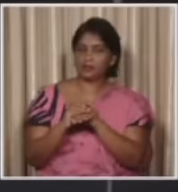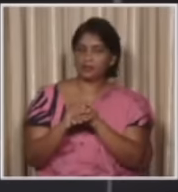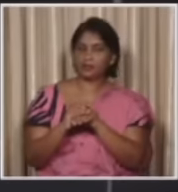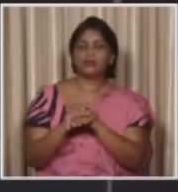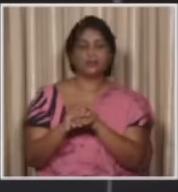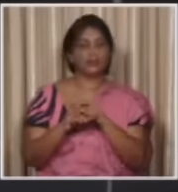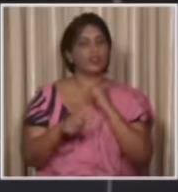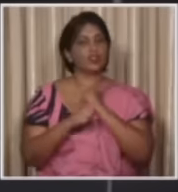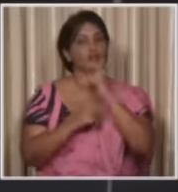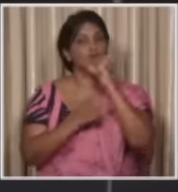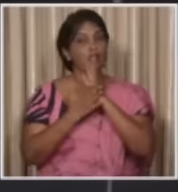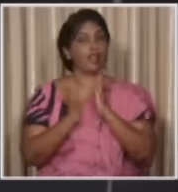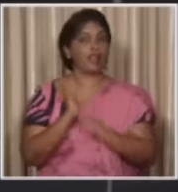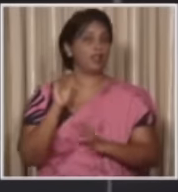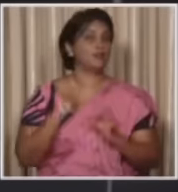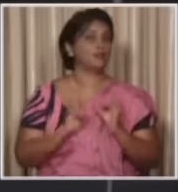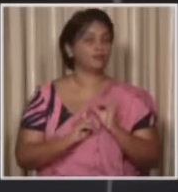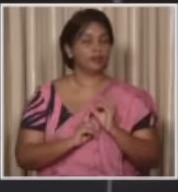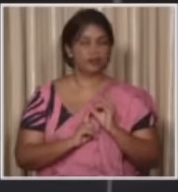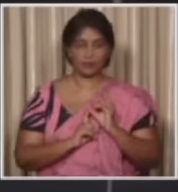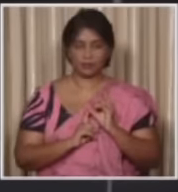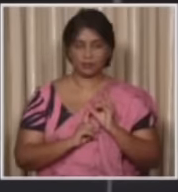ආනුක ව්‍යවස්ථා ඇමති